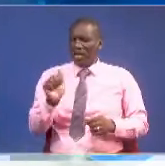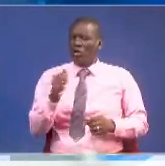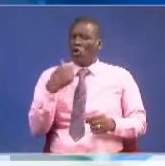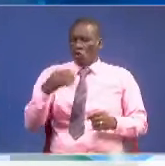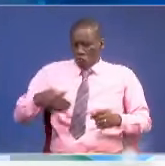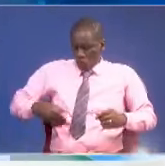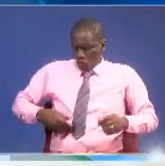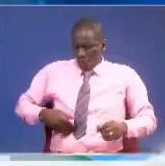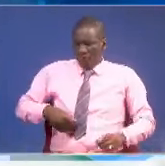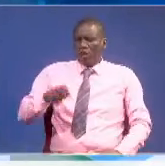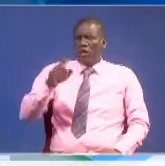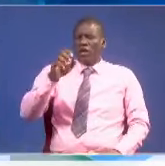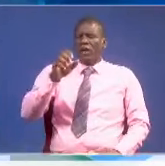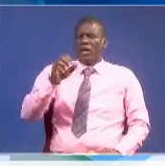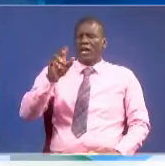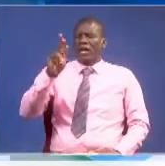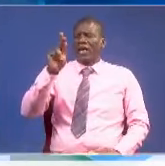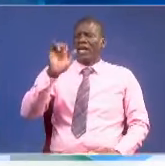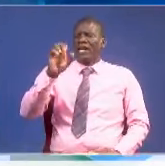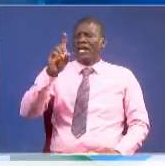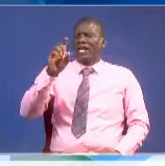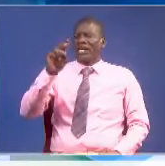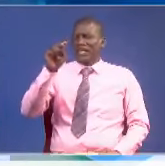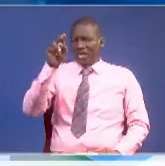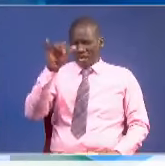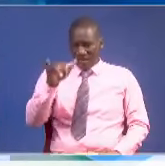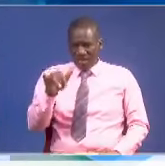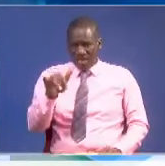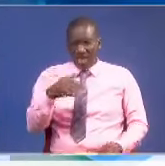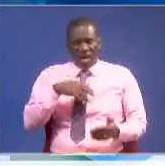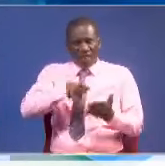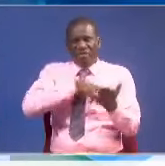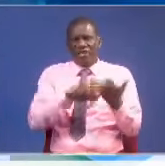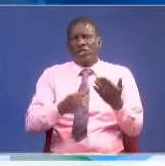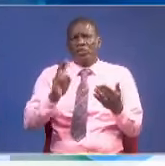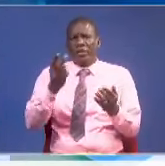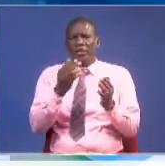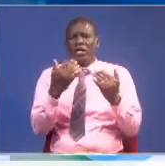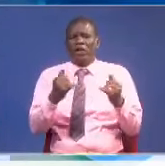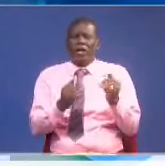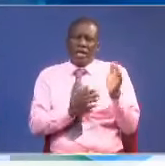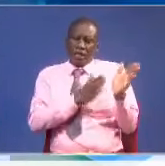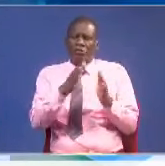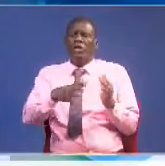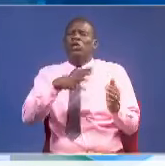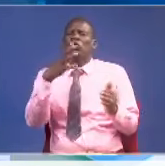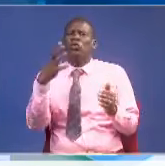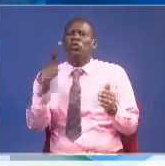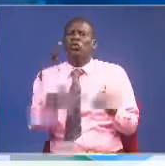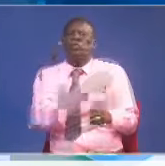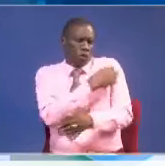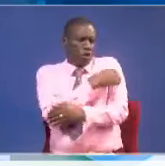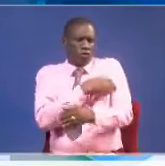zimefeli mara mbili na sasa yuko kwa hatua ya kwenda hospitalini ili kupata figo nyingine kwa mara ya pili.